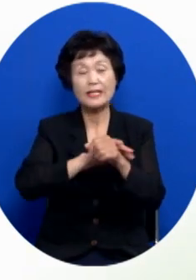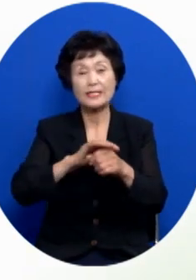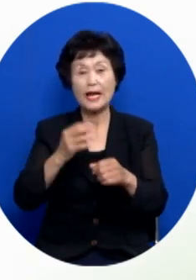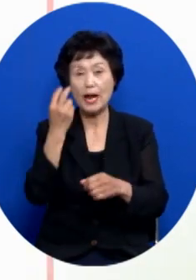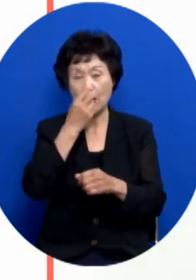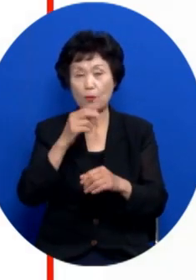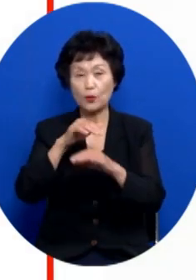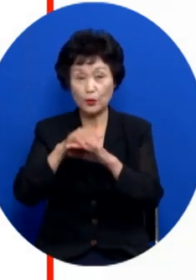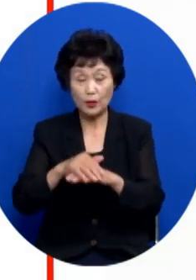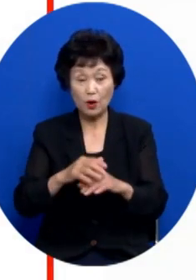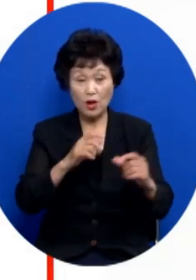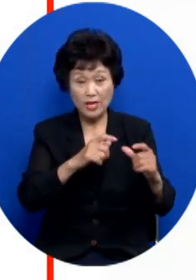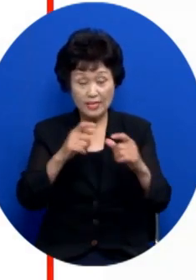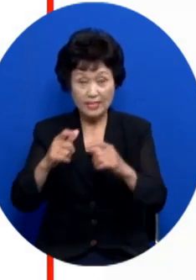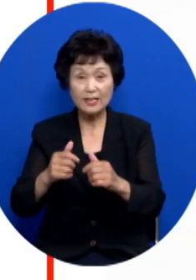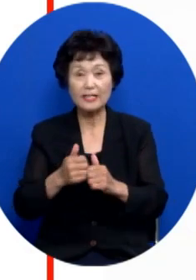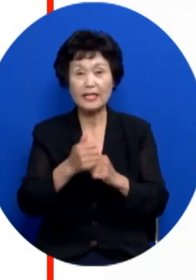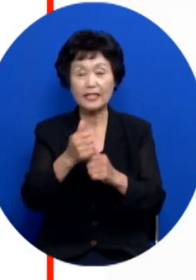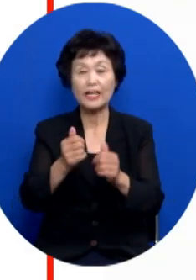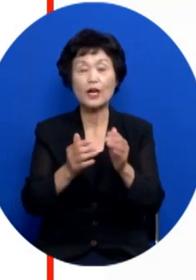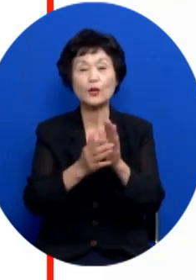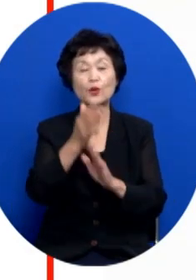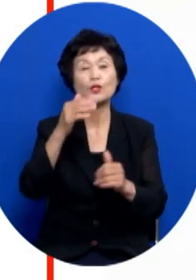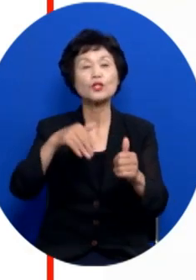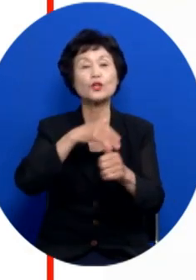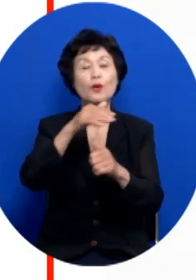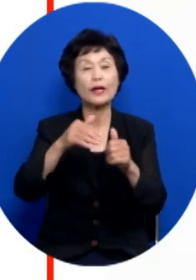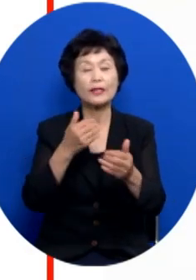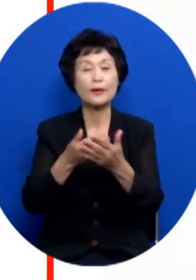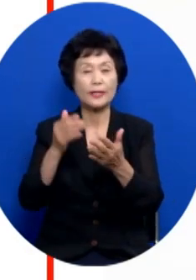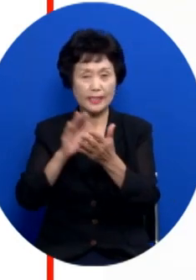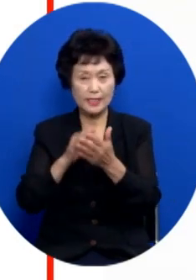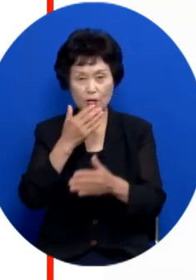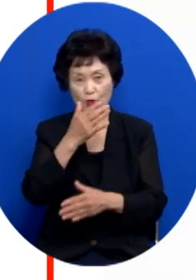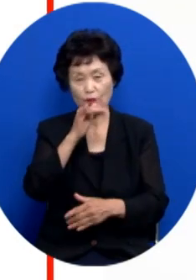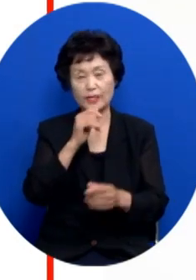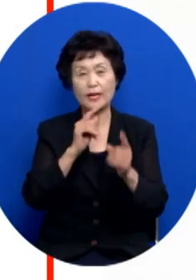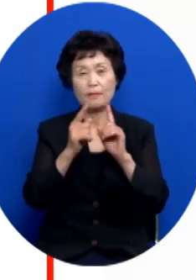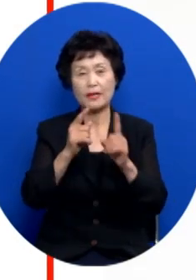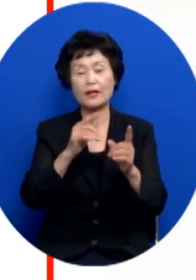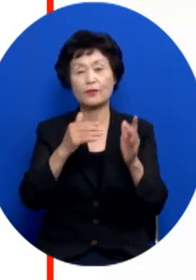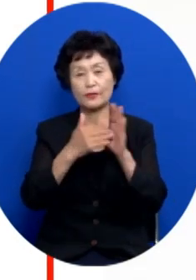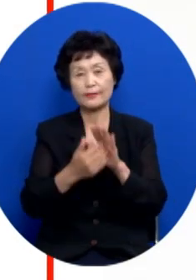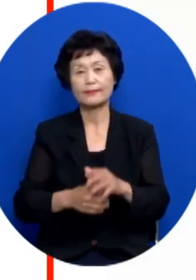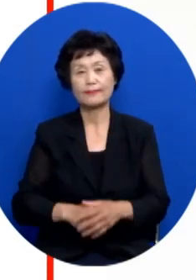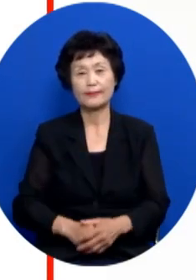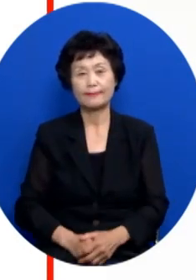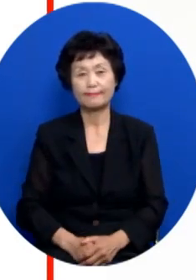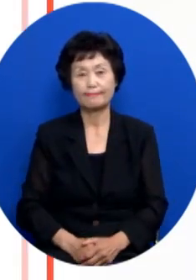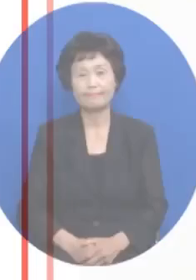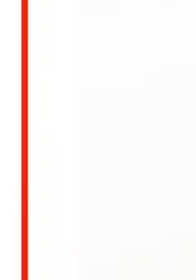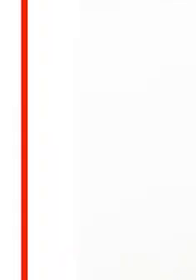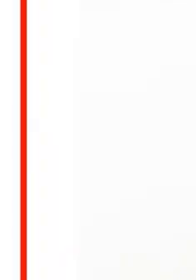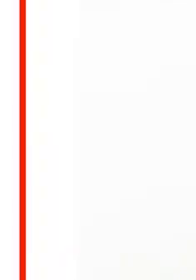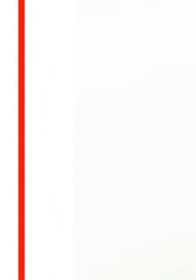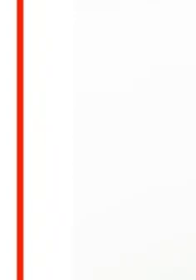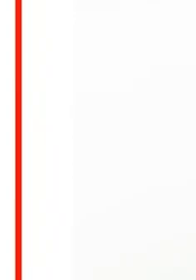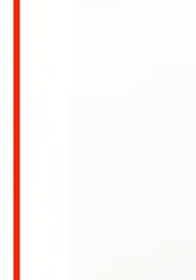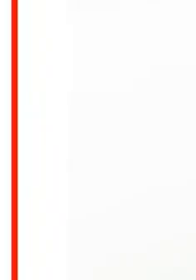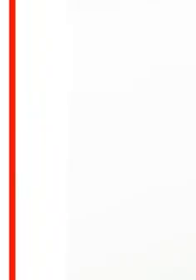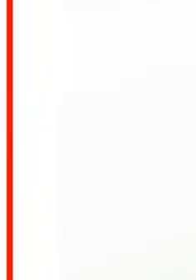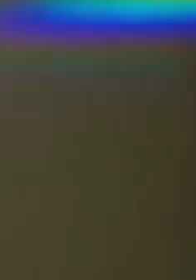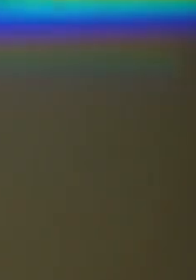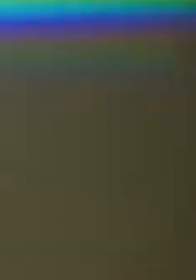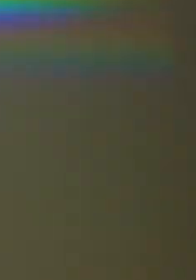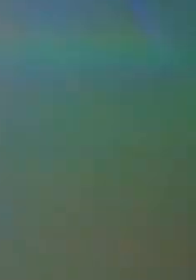지역 여건에 따라 노후한 도시 환경을 개선할 수 있을 것이라고 설명했습니다. 지금까지 소셜 브리핑, 크리스천을 위한 세상복이었습니다.